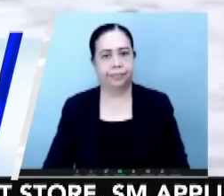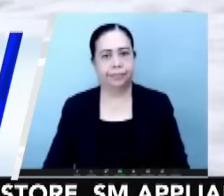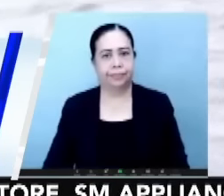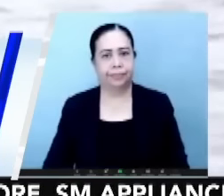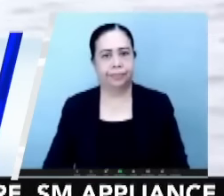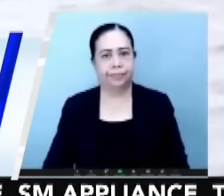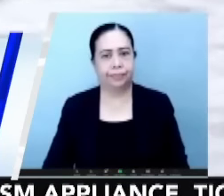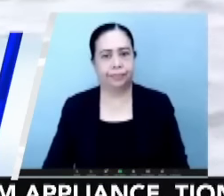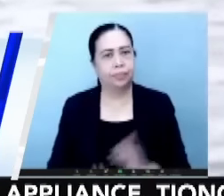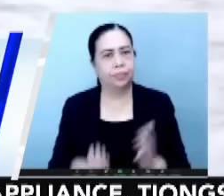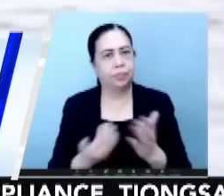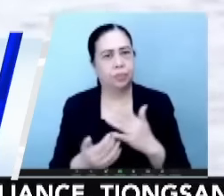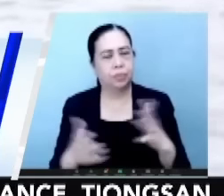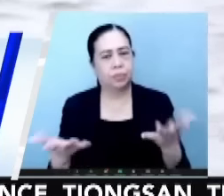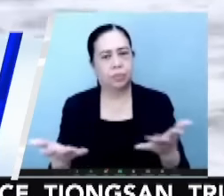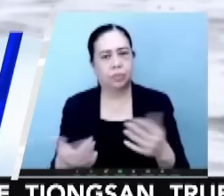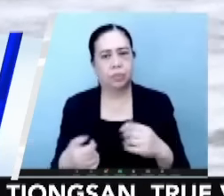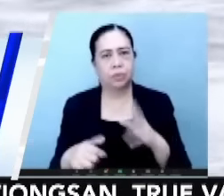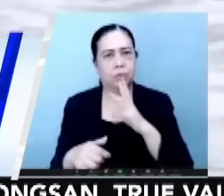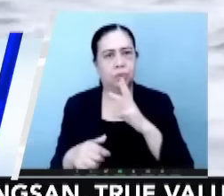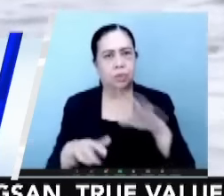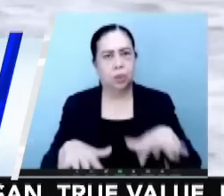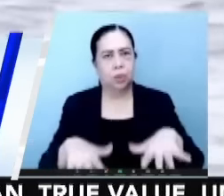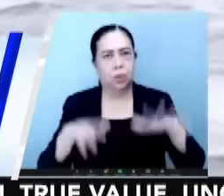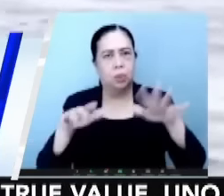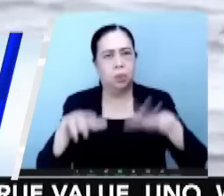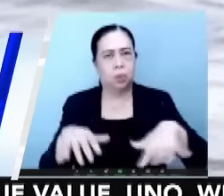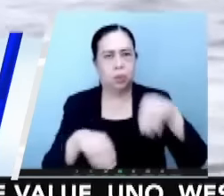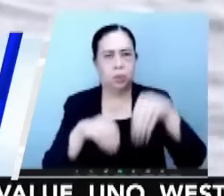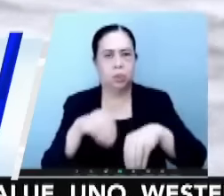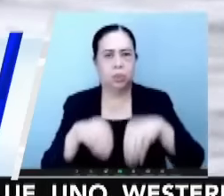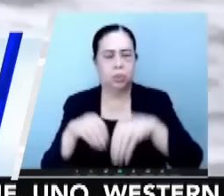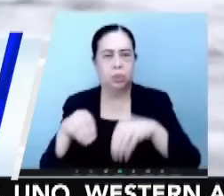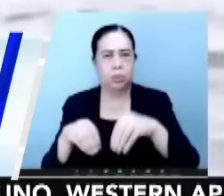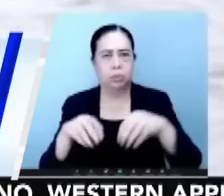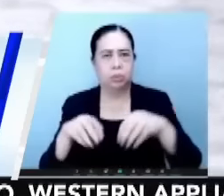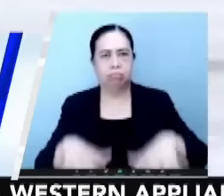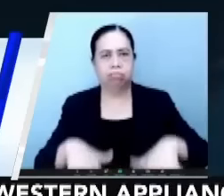Mistulang dagat namang iniwan ng bagyong ilang palayan matapos palubugin ng baha.